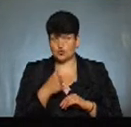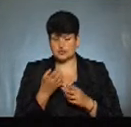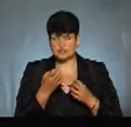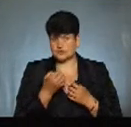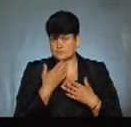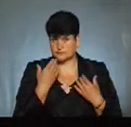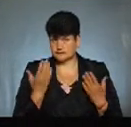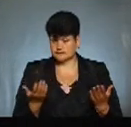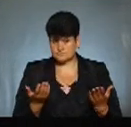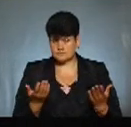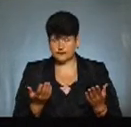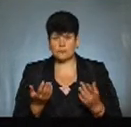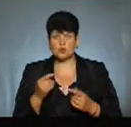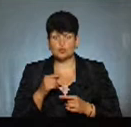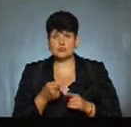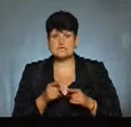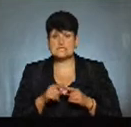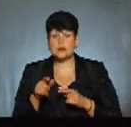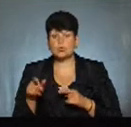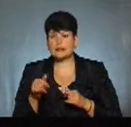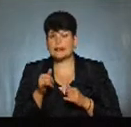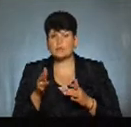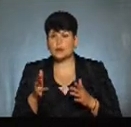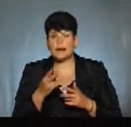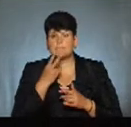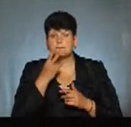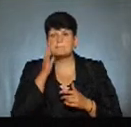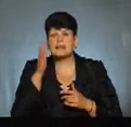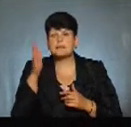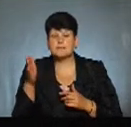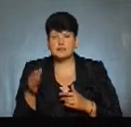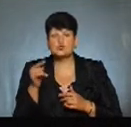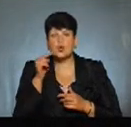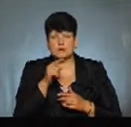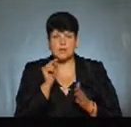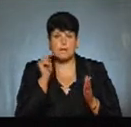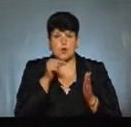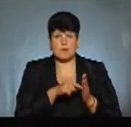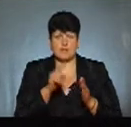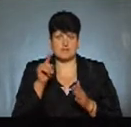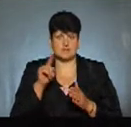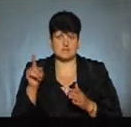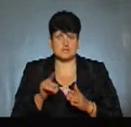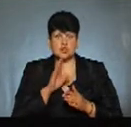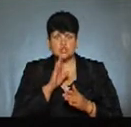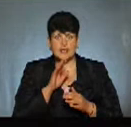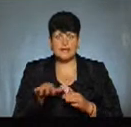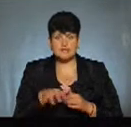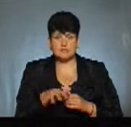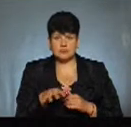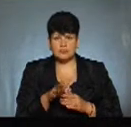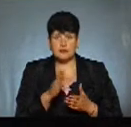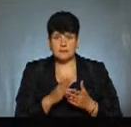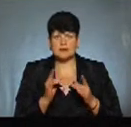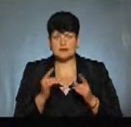жодного. Тому ці люди не могли передбачити такого, що саме в них влучить блискавка. Тобто жінка, яка сапала город, вона мала при собі